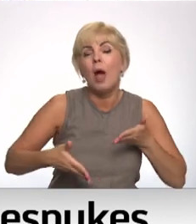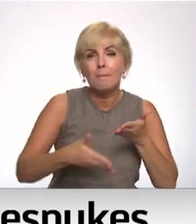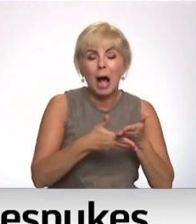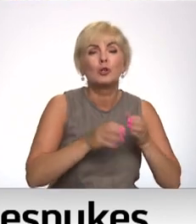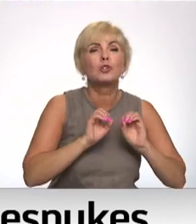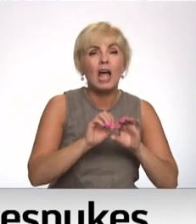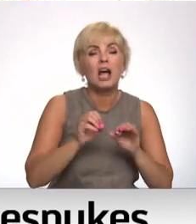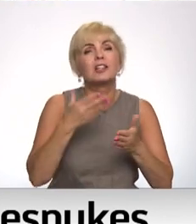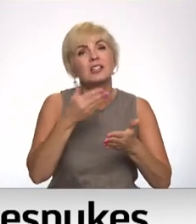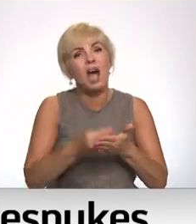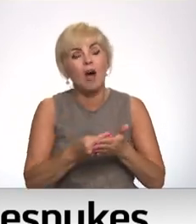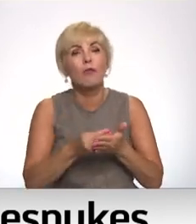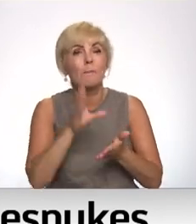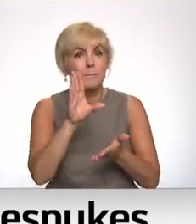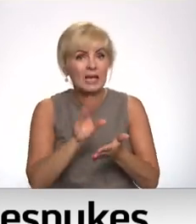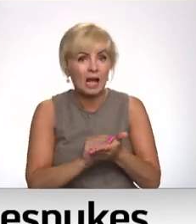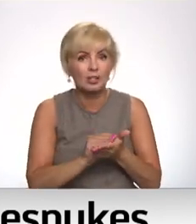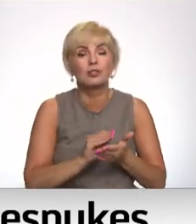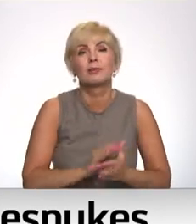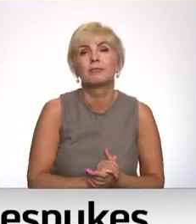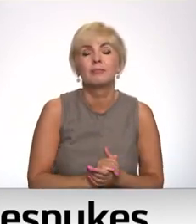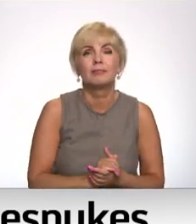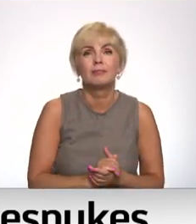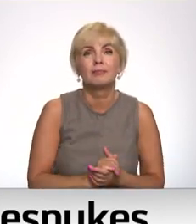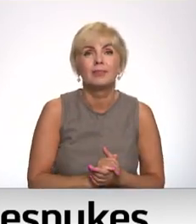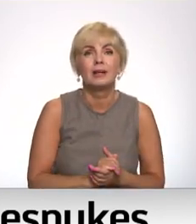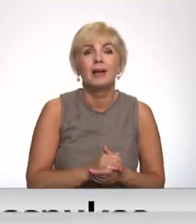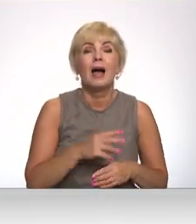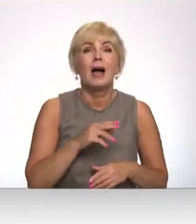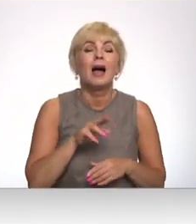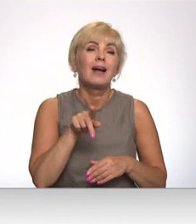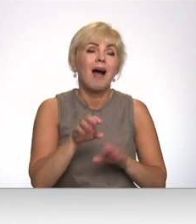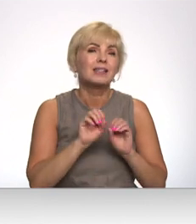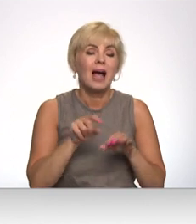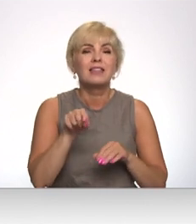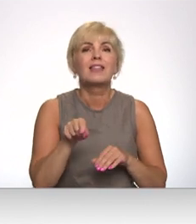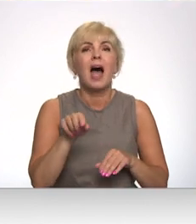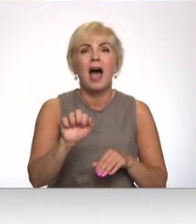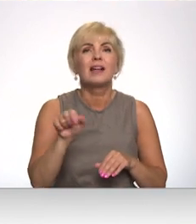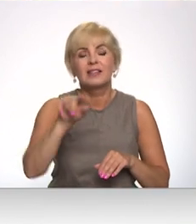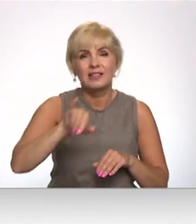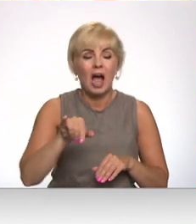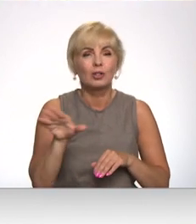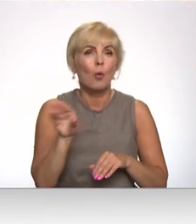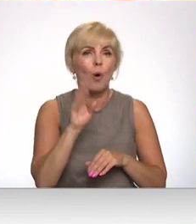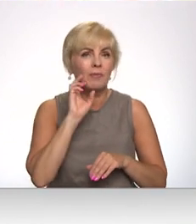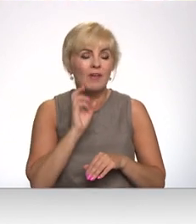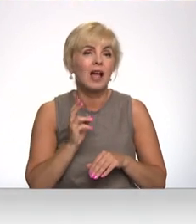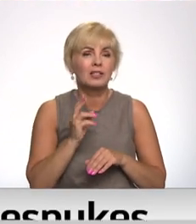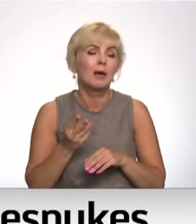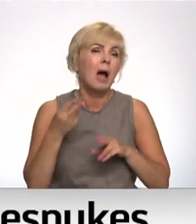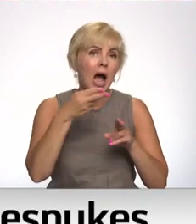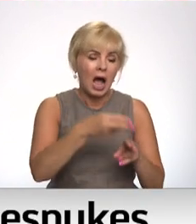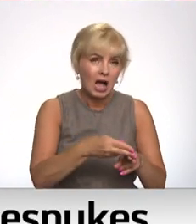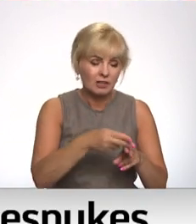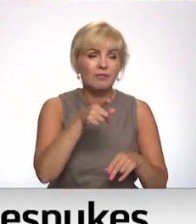stāstīja savu pieredzi. Tas ir padirš, ka tā učiņa važnā. Kā RTV stāsta tad Jana, kas kopā ar vecākiem uz Latviju atbrauks no Ukrainas